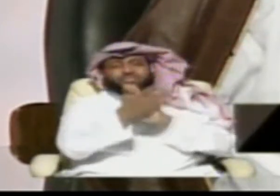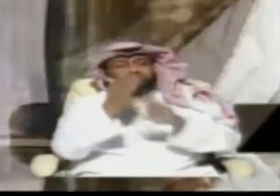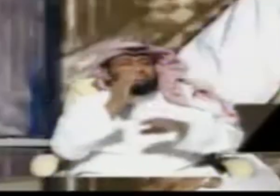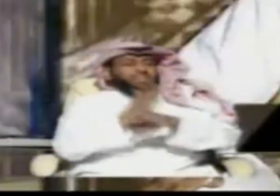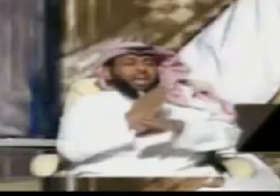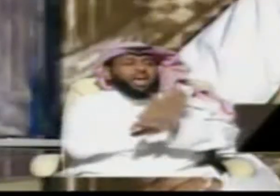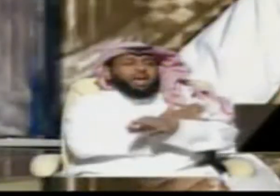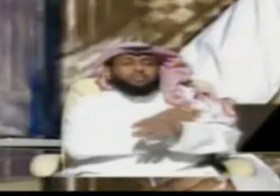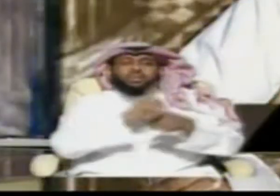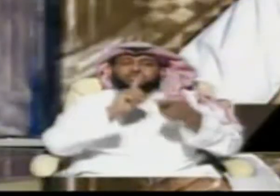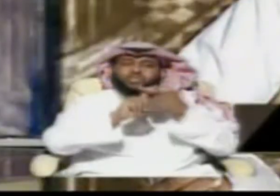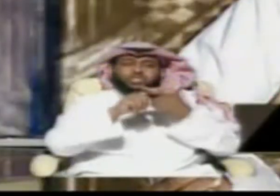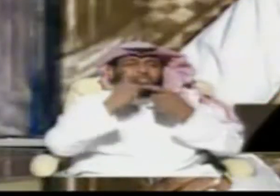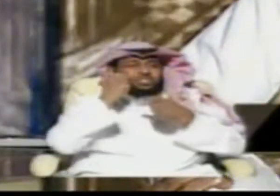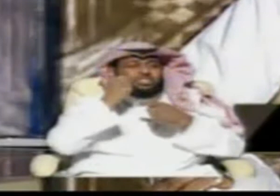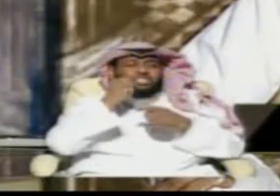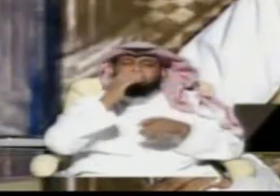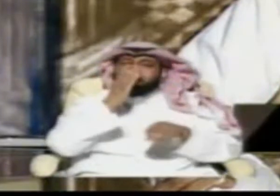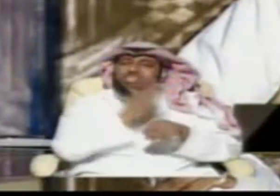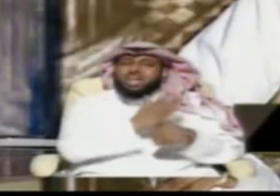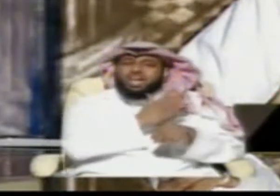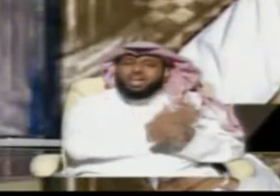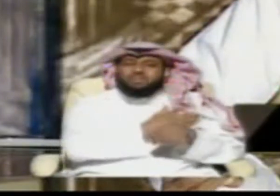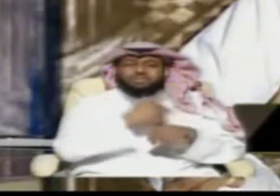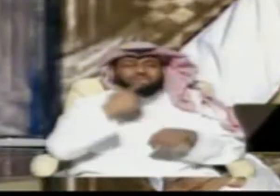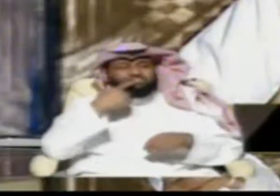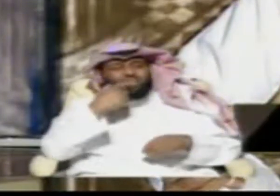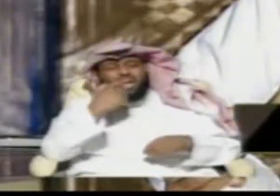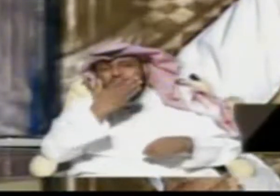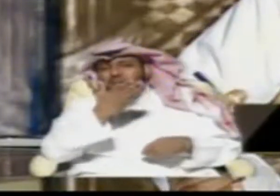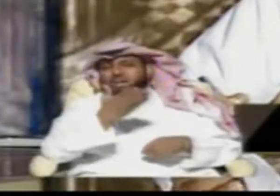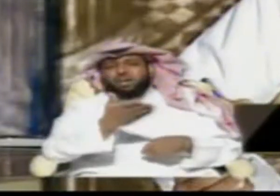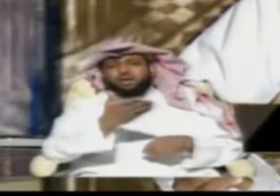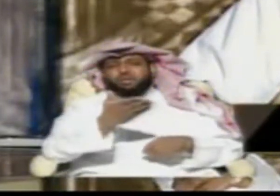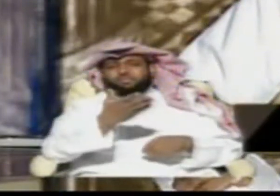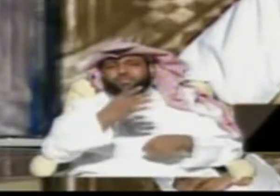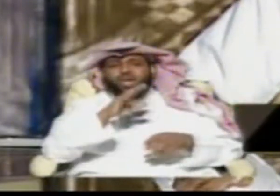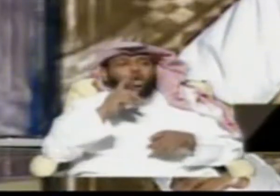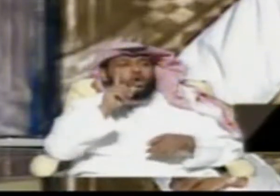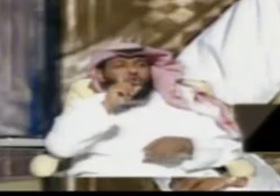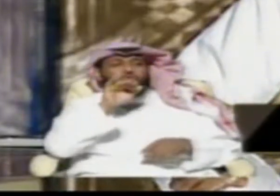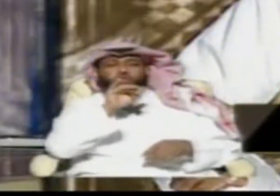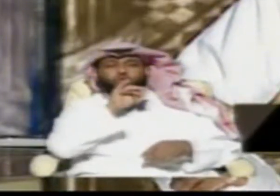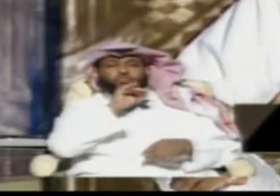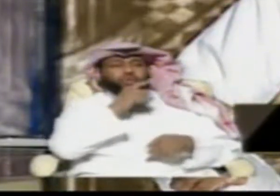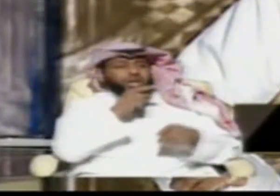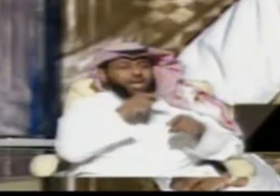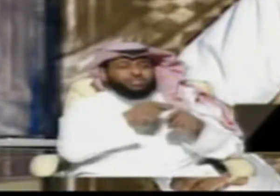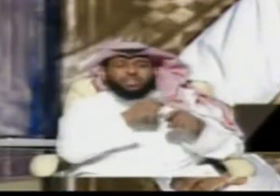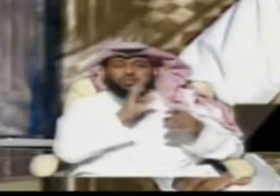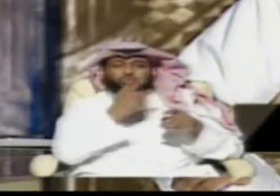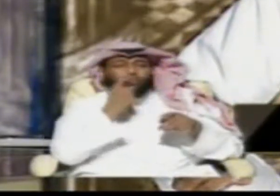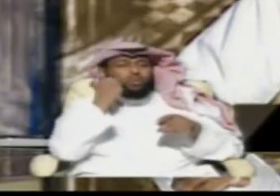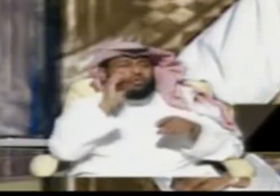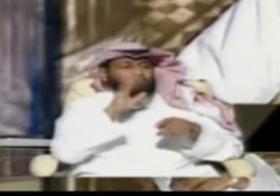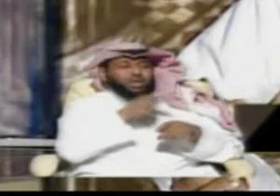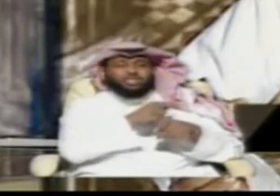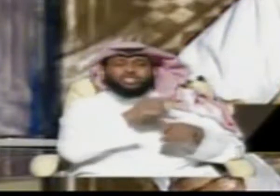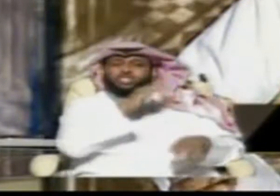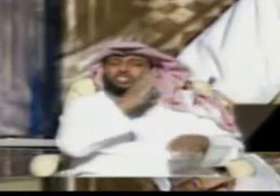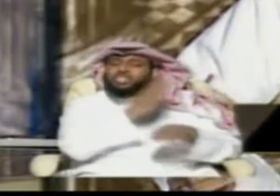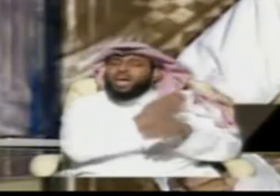عصبي، تعامله سيء حتى مع والديه، فما الحل؟ هل علي شيء؟ يعني تركت نصيحة ما عاد